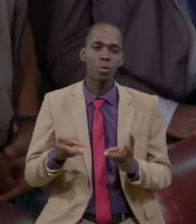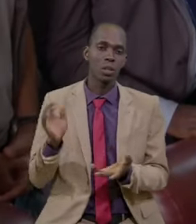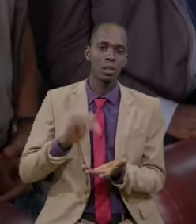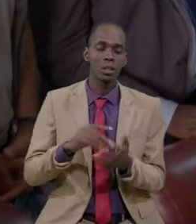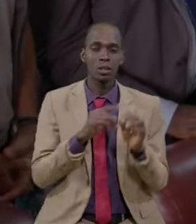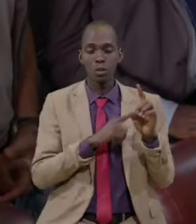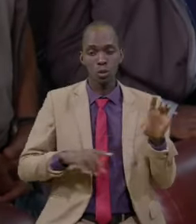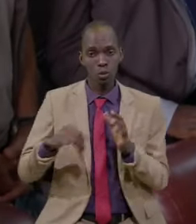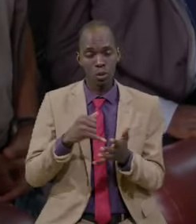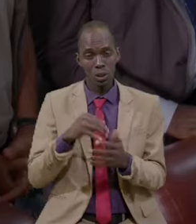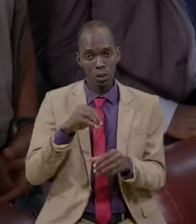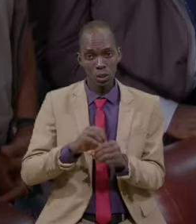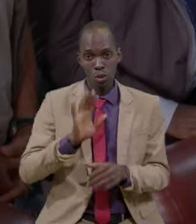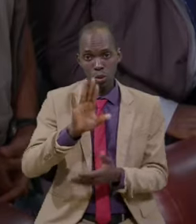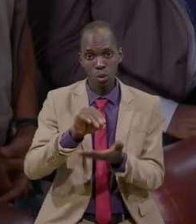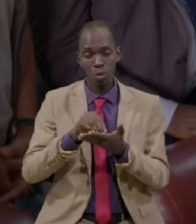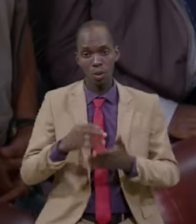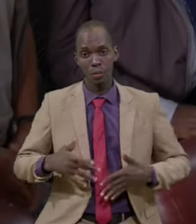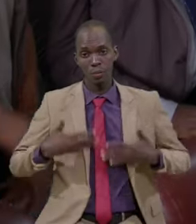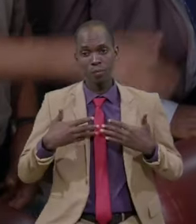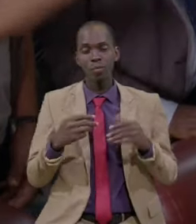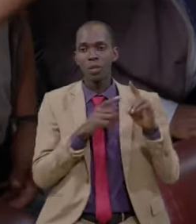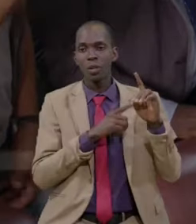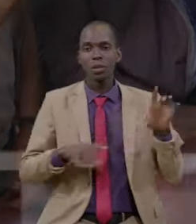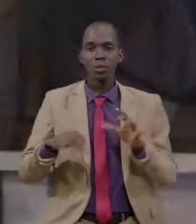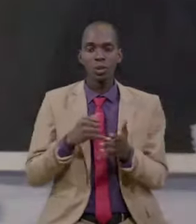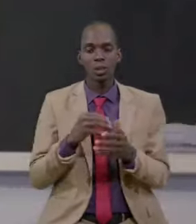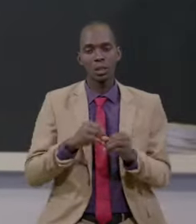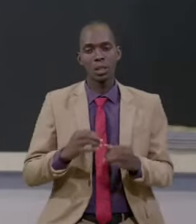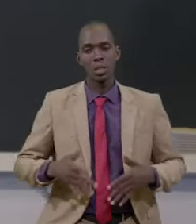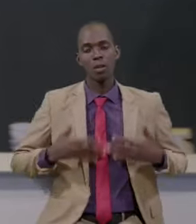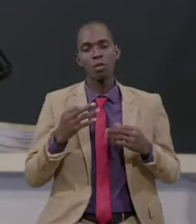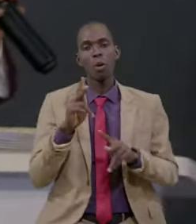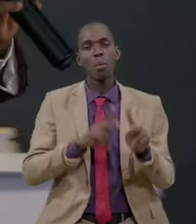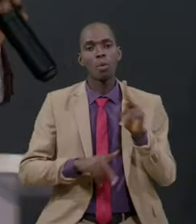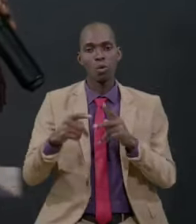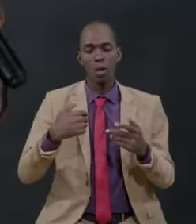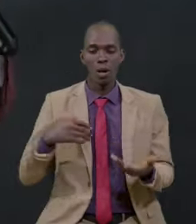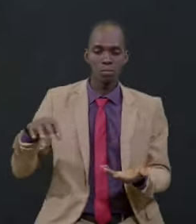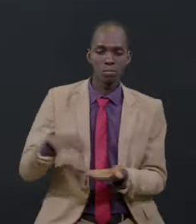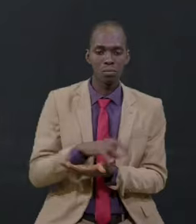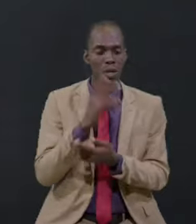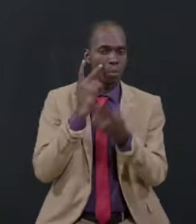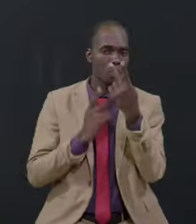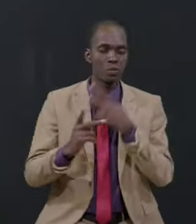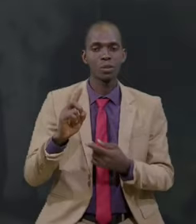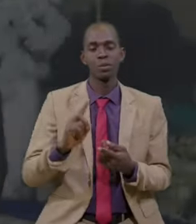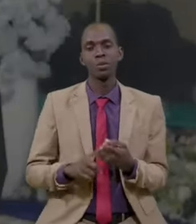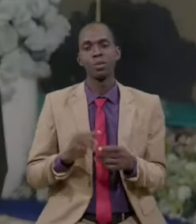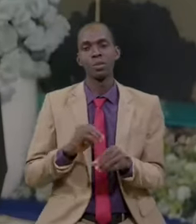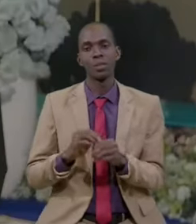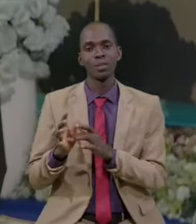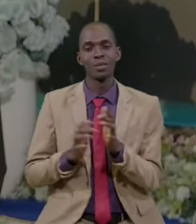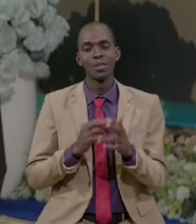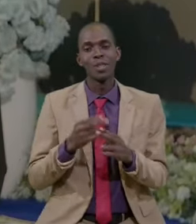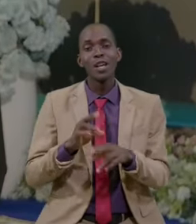vie. Que le Seigneur le fasse dans la vie de ceux à qui vous avez prophétisé. Église, bonjour.